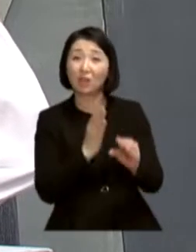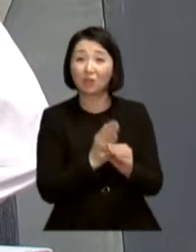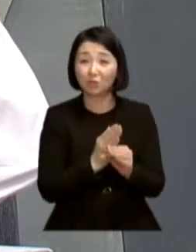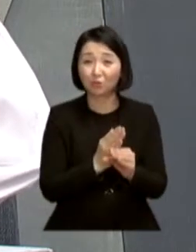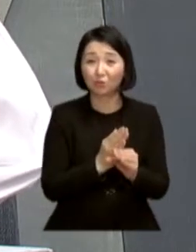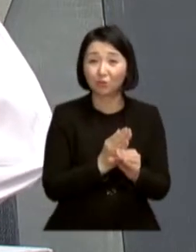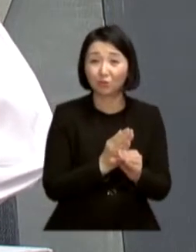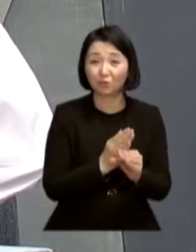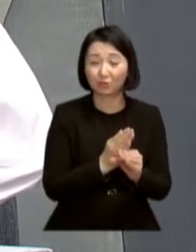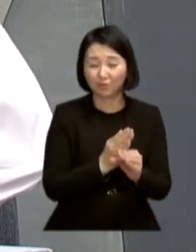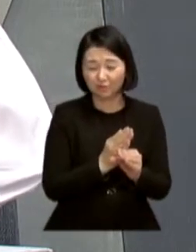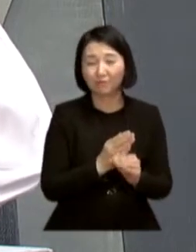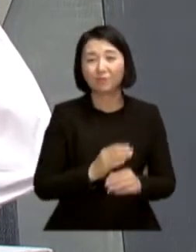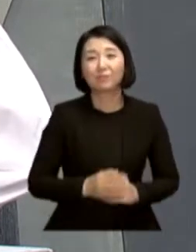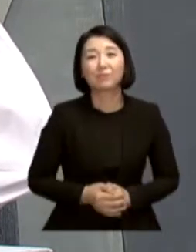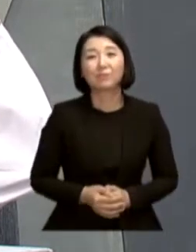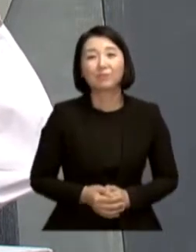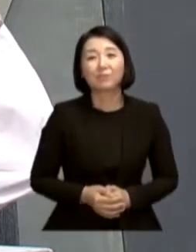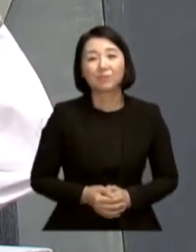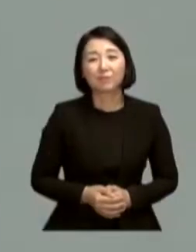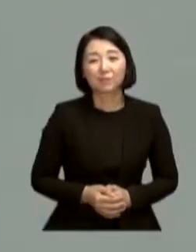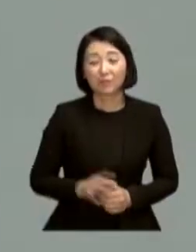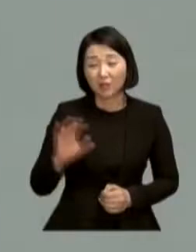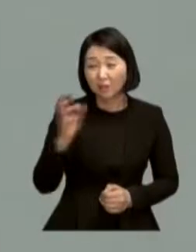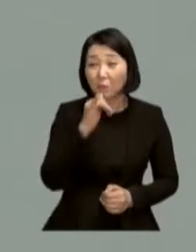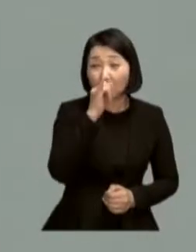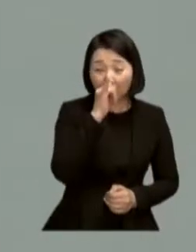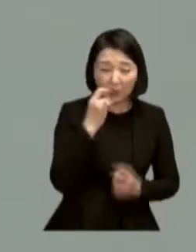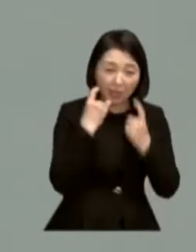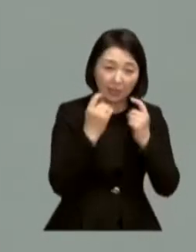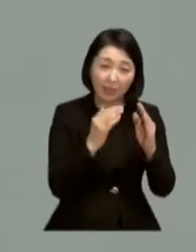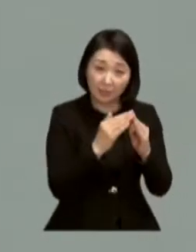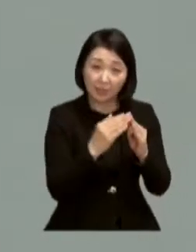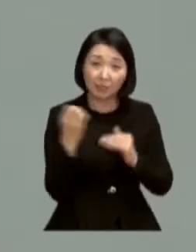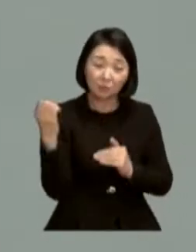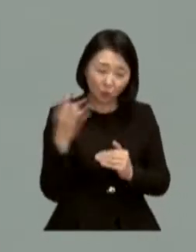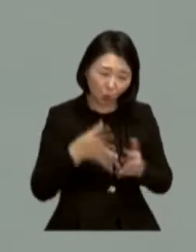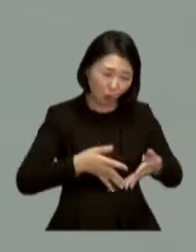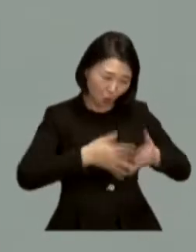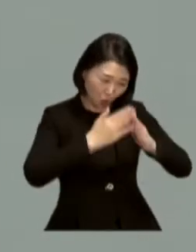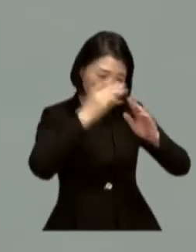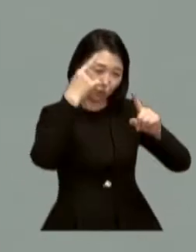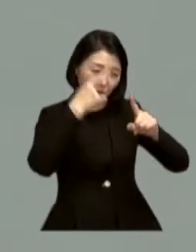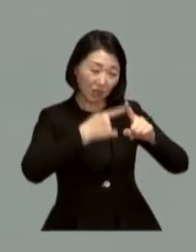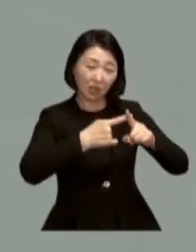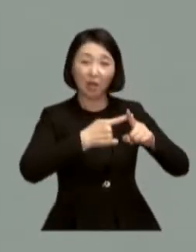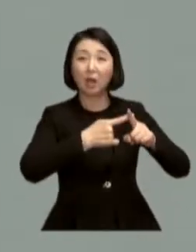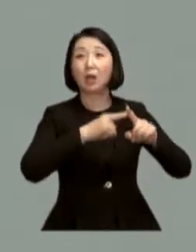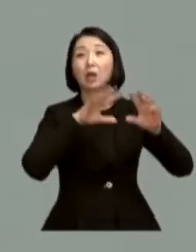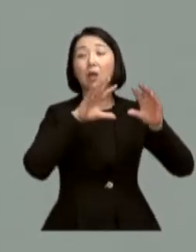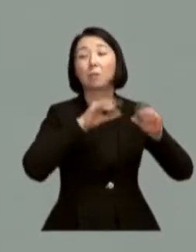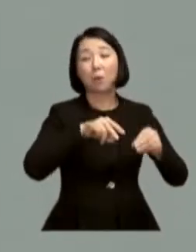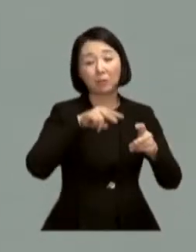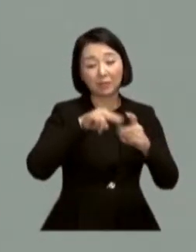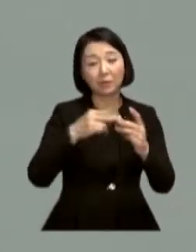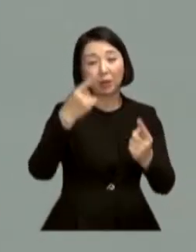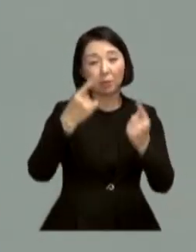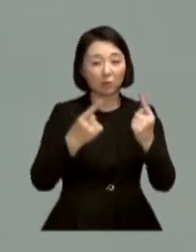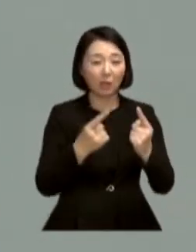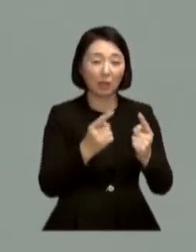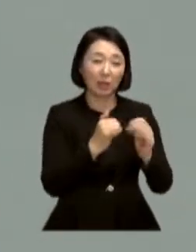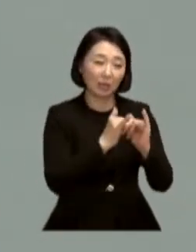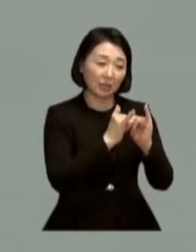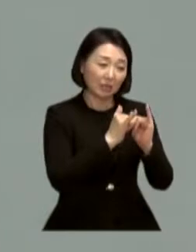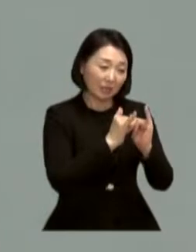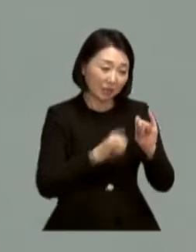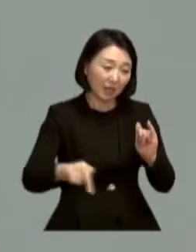복음을 전하면서 소망을 전하고 계신데요. 태풍 피해를 입은 사택이나 건축하다가 중단된 센터보다 이